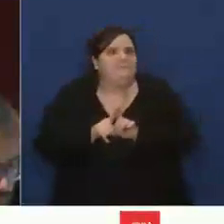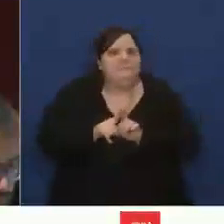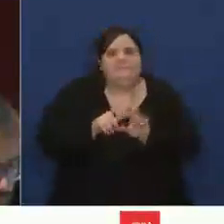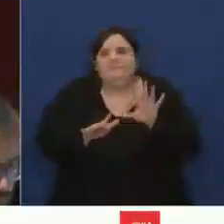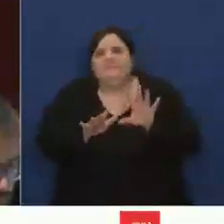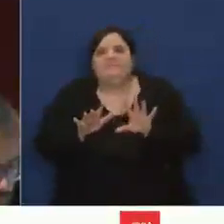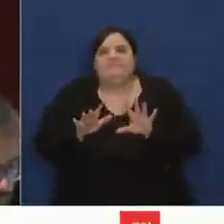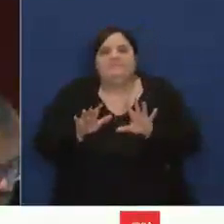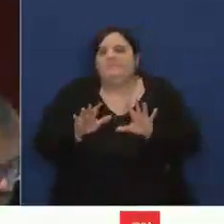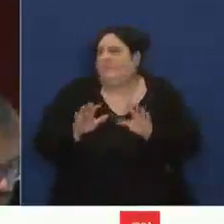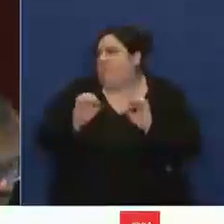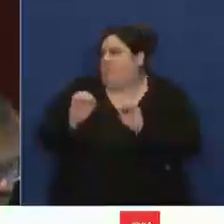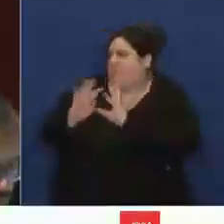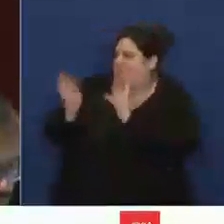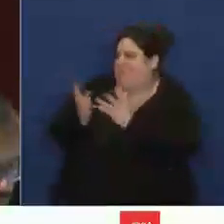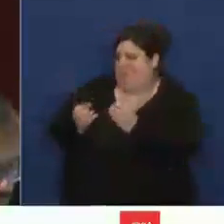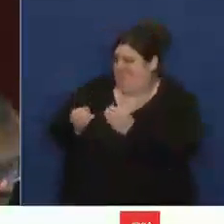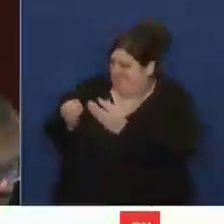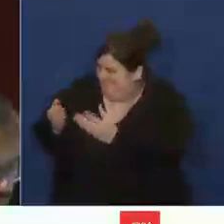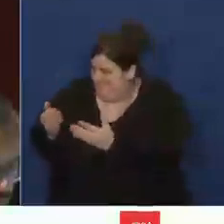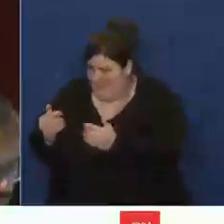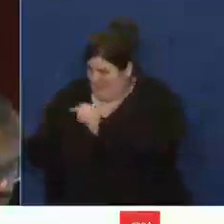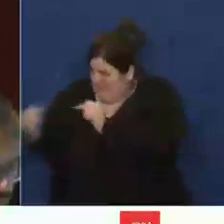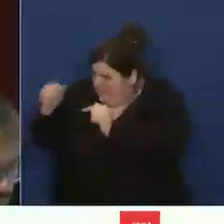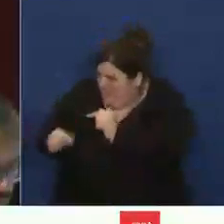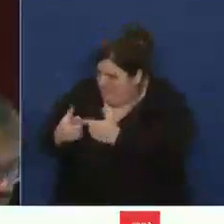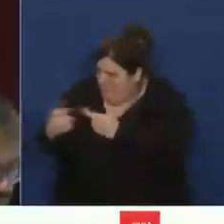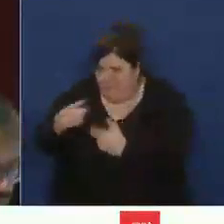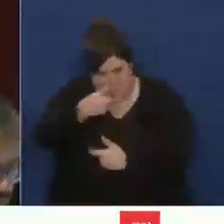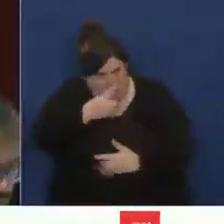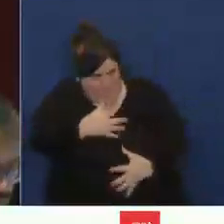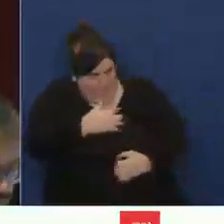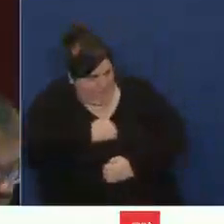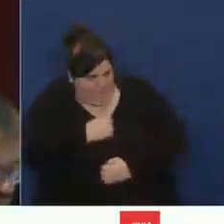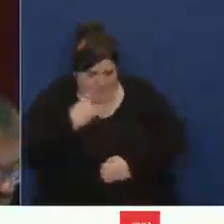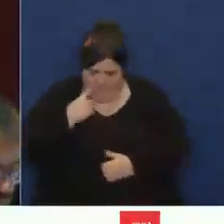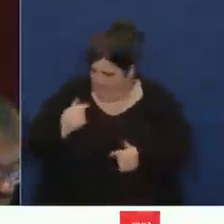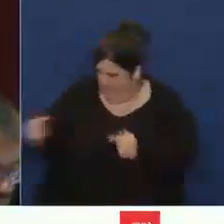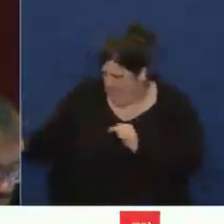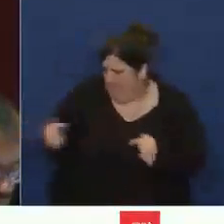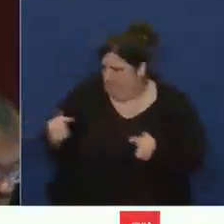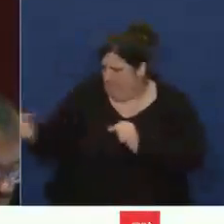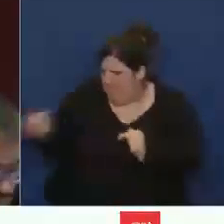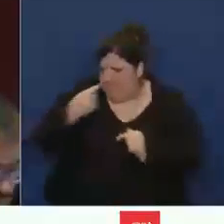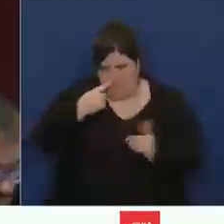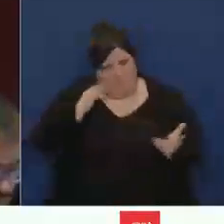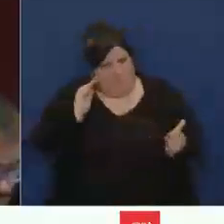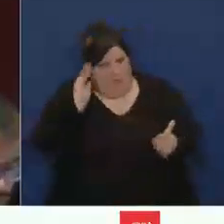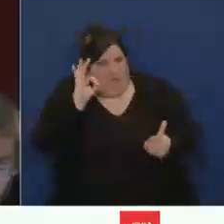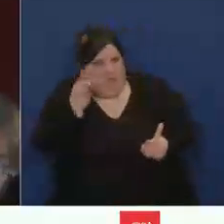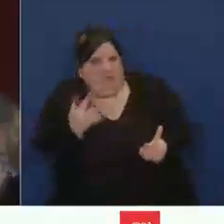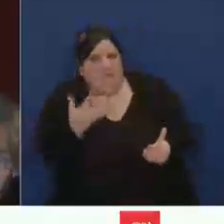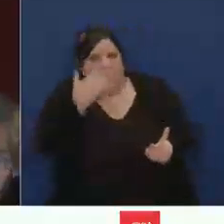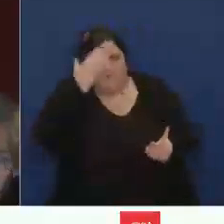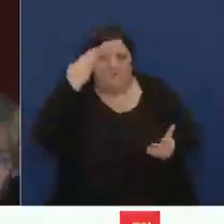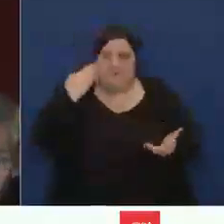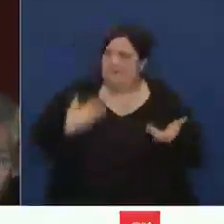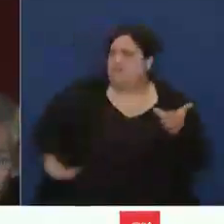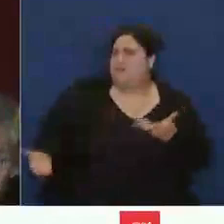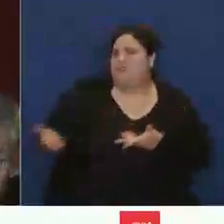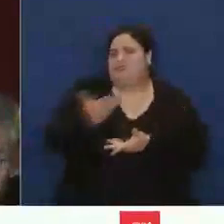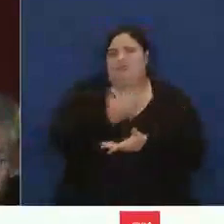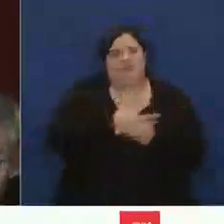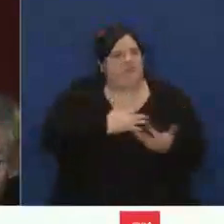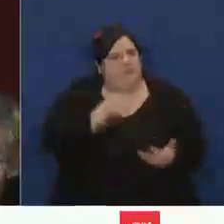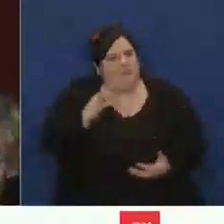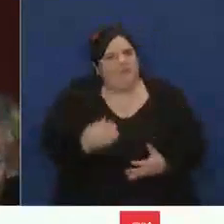bousculer un peu pour que ce temps de débat, mais vous l'acceptez régulièrement, puisse se faire. Et c'est un moment d'échange. Et je me